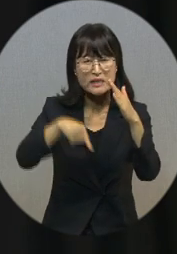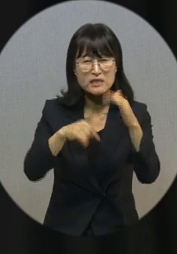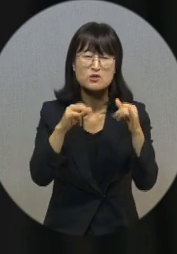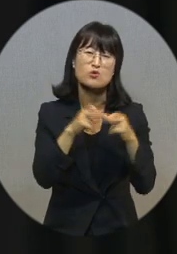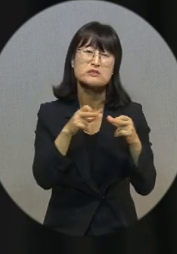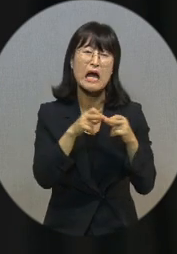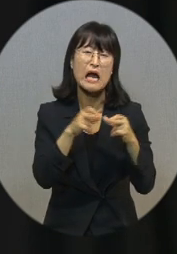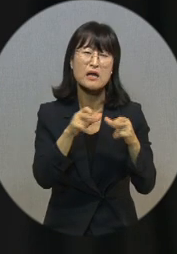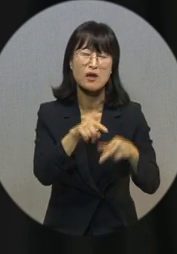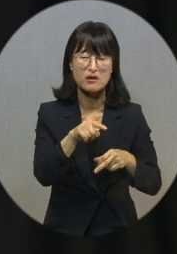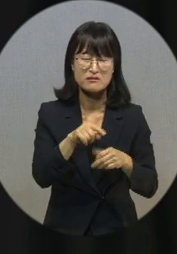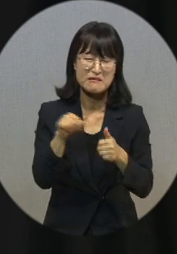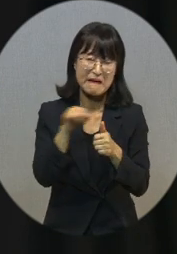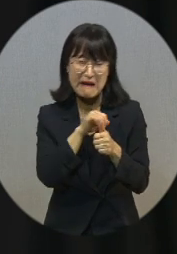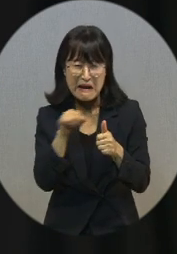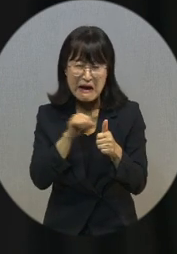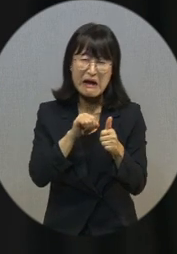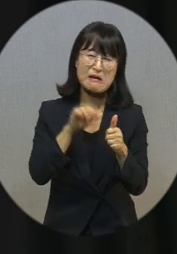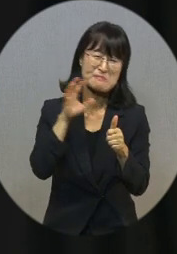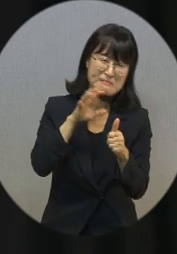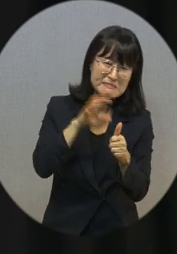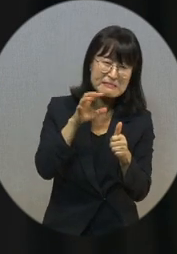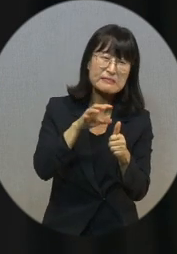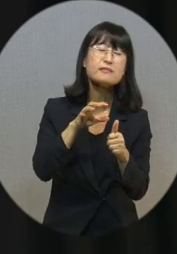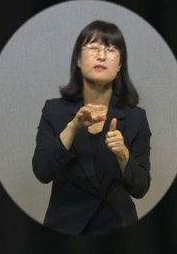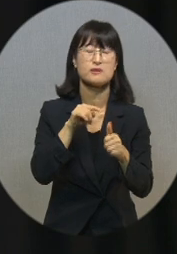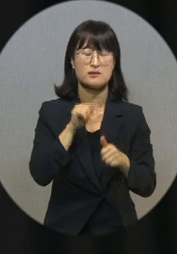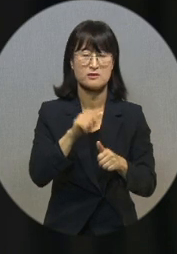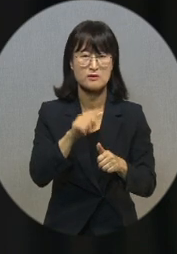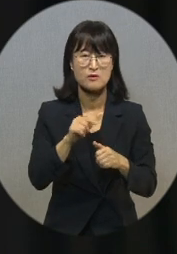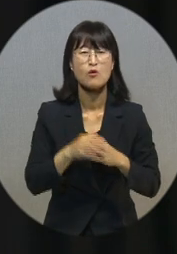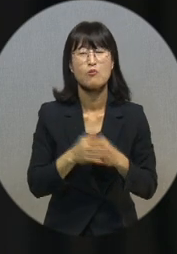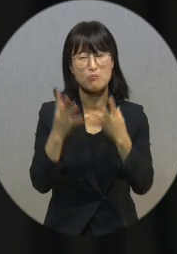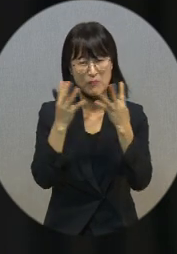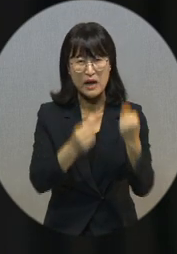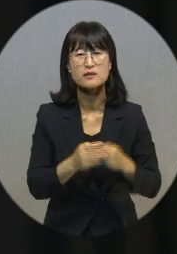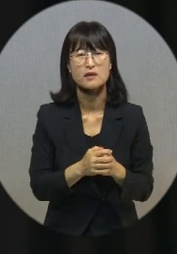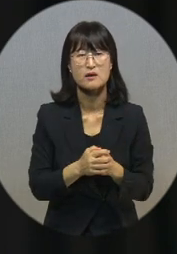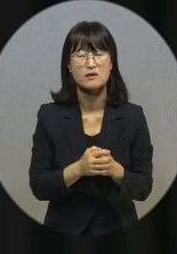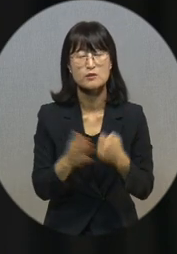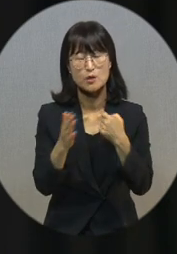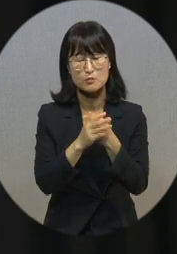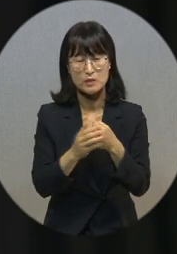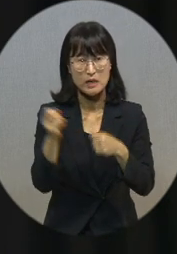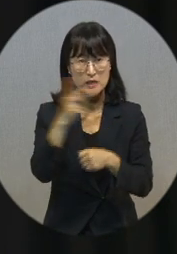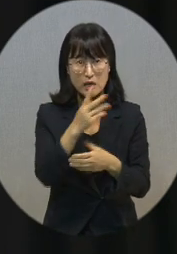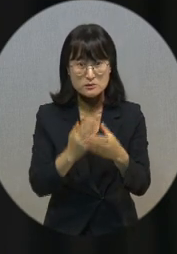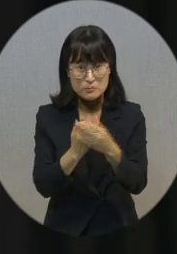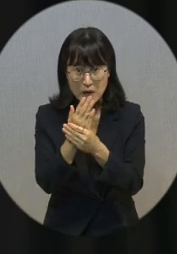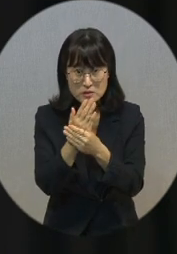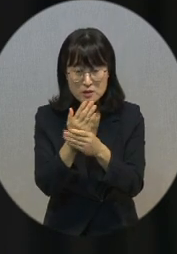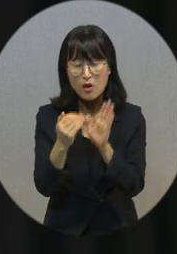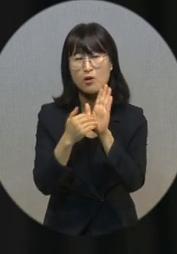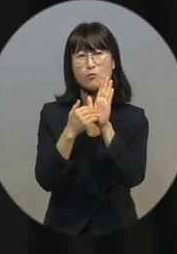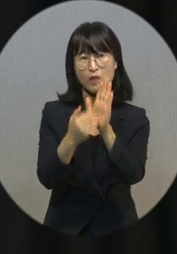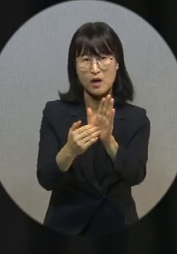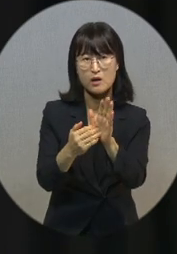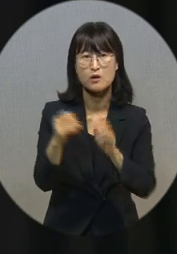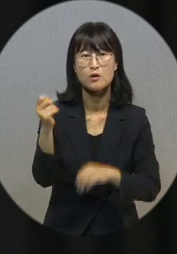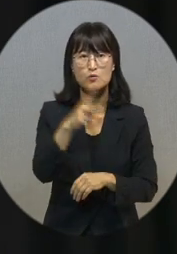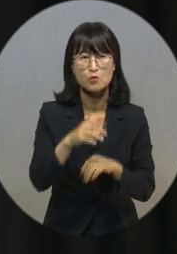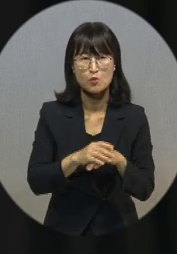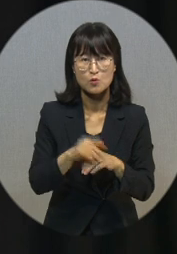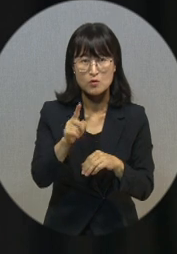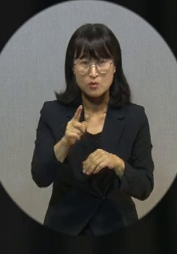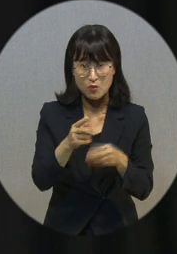그래서 이런 부분들을 이제 재학대가 늘어나지 않고 네. 또 신속하게 또 이런 의심